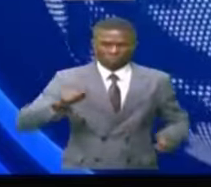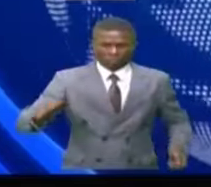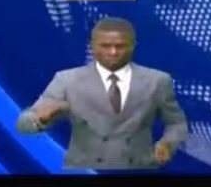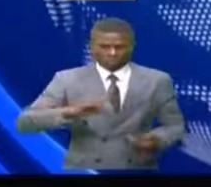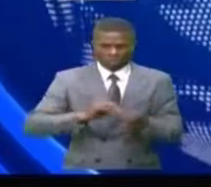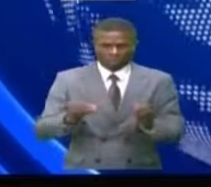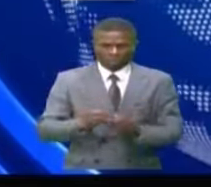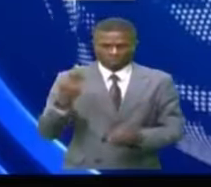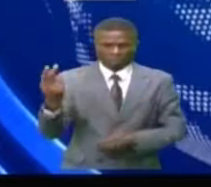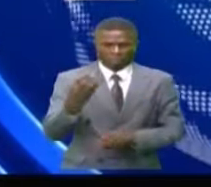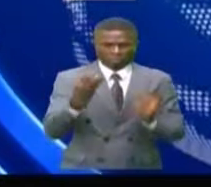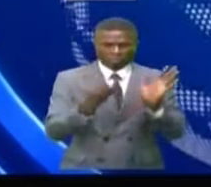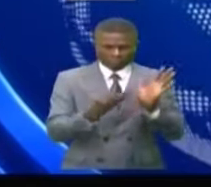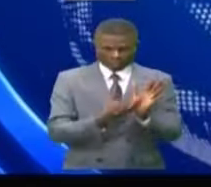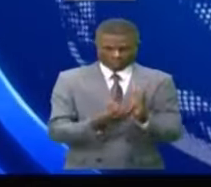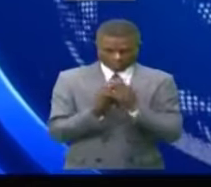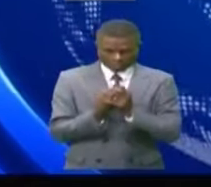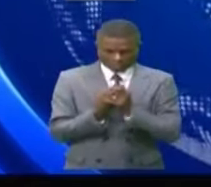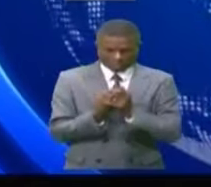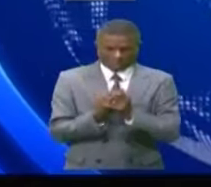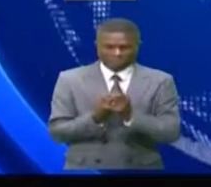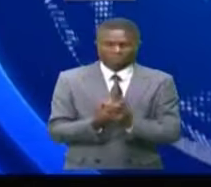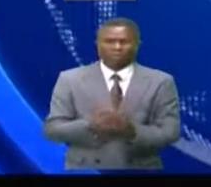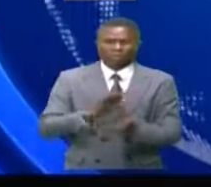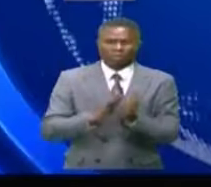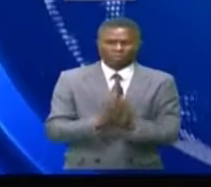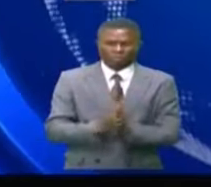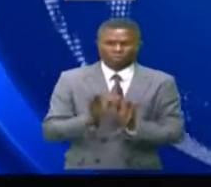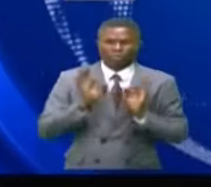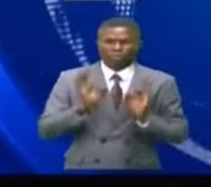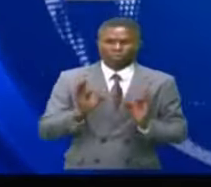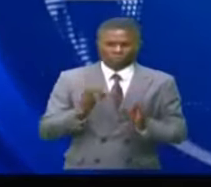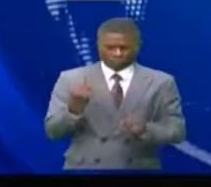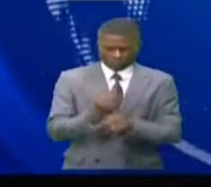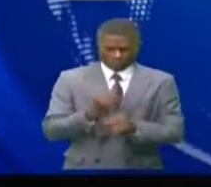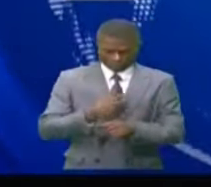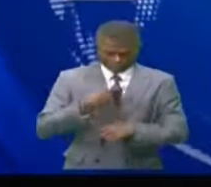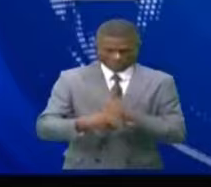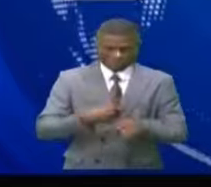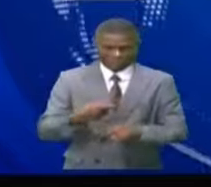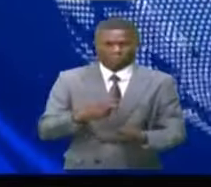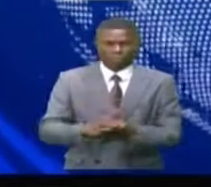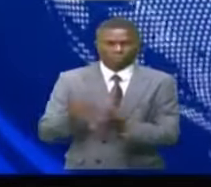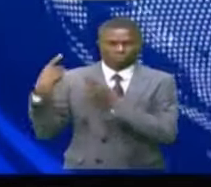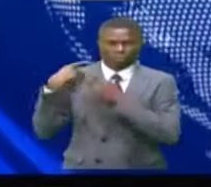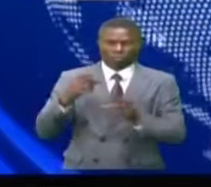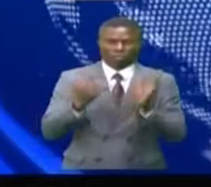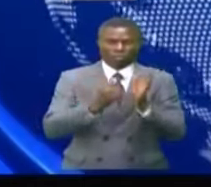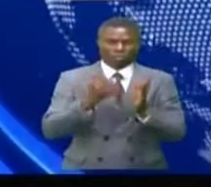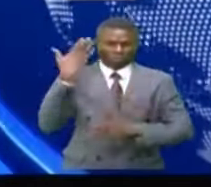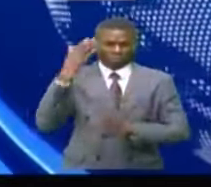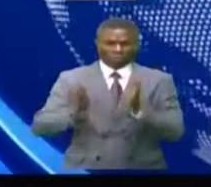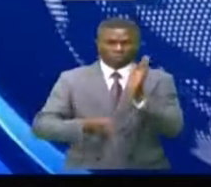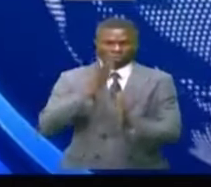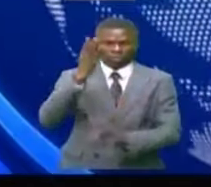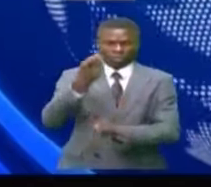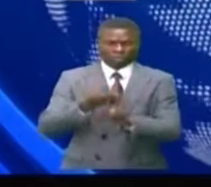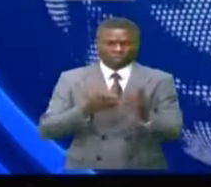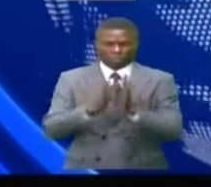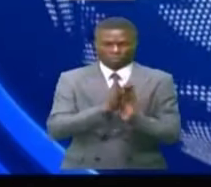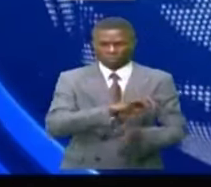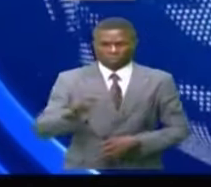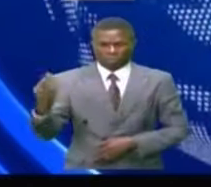numéro 27, sera totalement réhabilité. Le travaux déjà lancé depuis le samedi 14 octobre